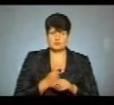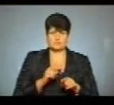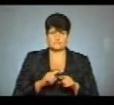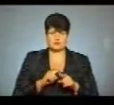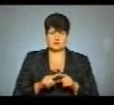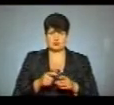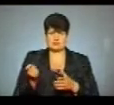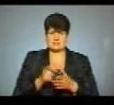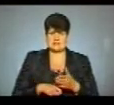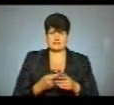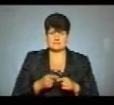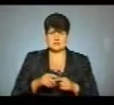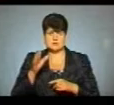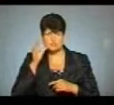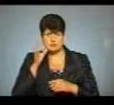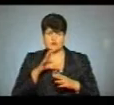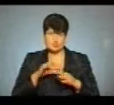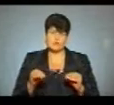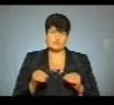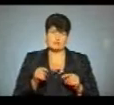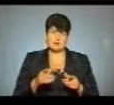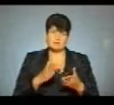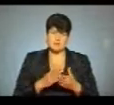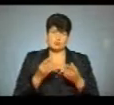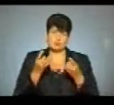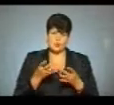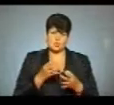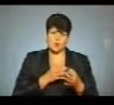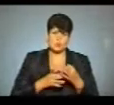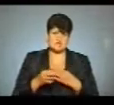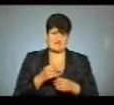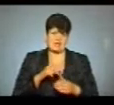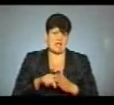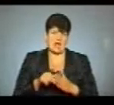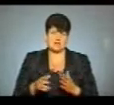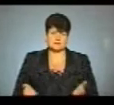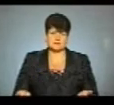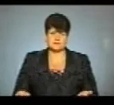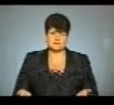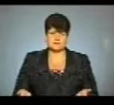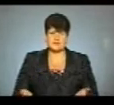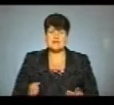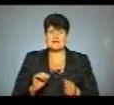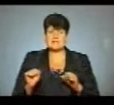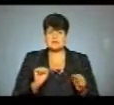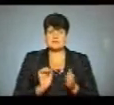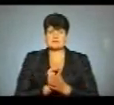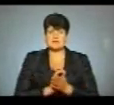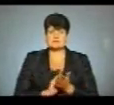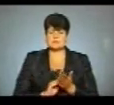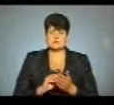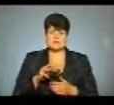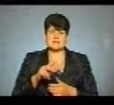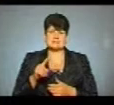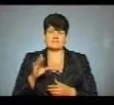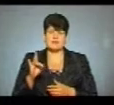це слухання і сказав, що вони просто мають консультативний характер. Керівник прес-служби Тернопільської міськради Мар'яна